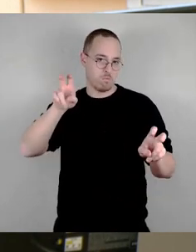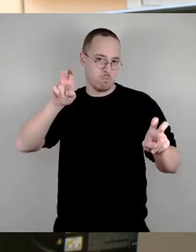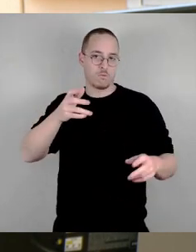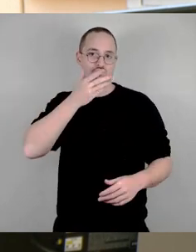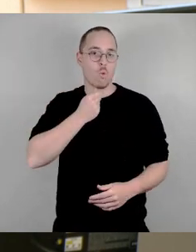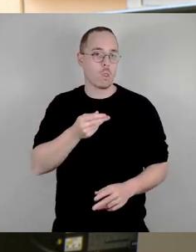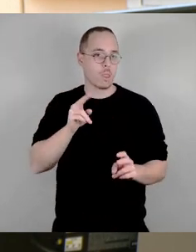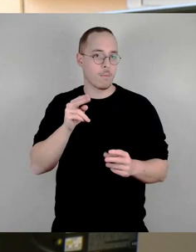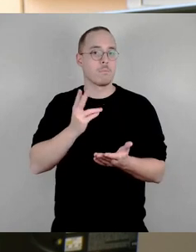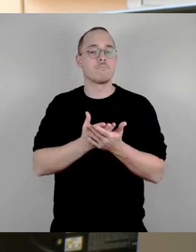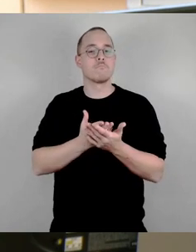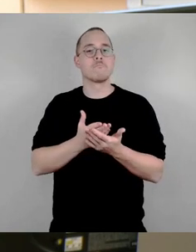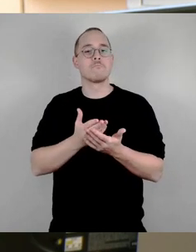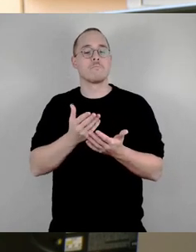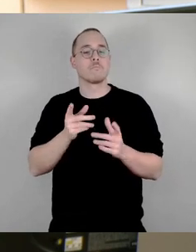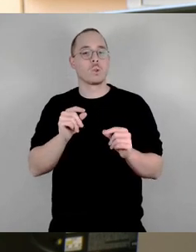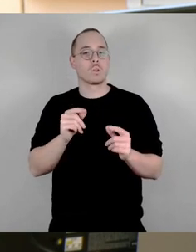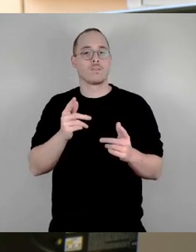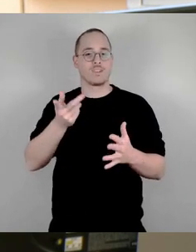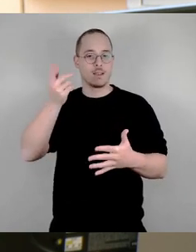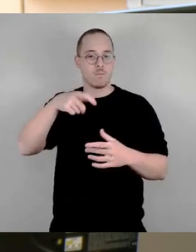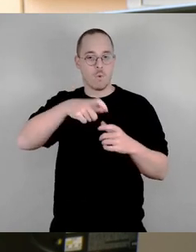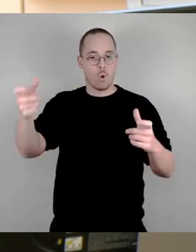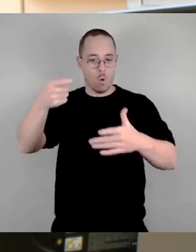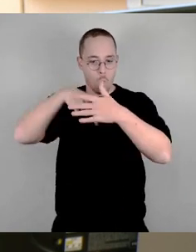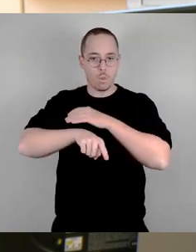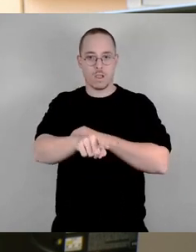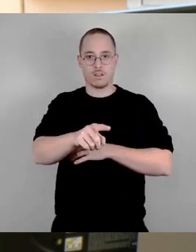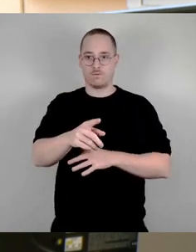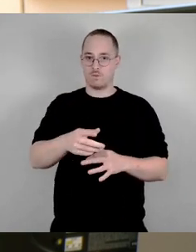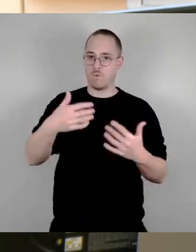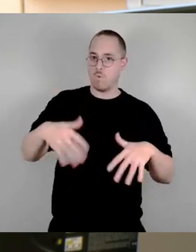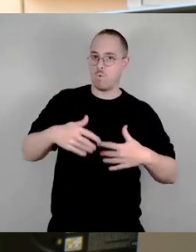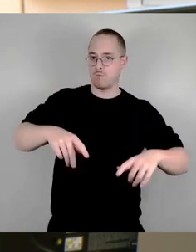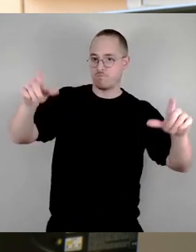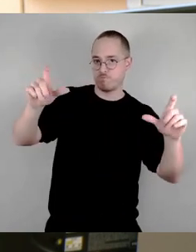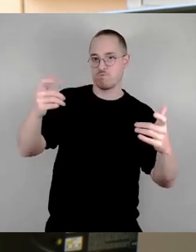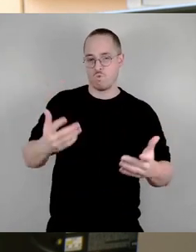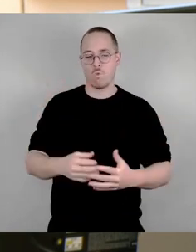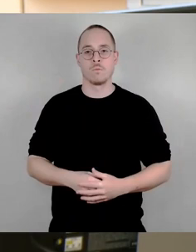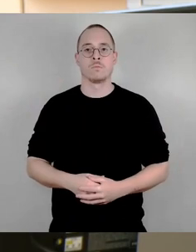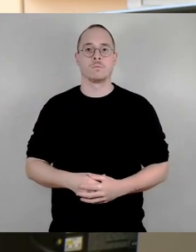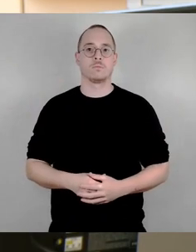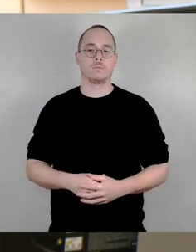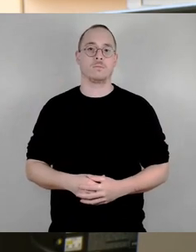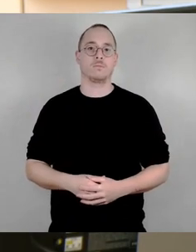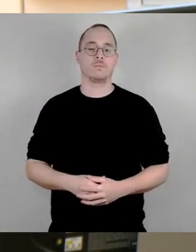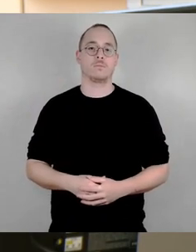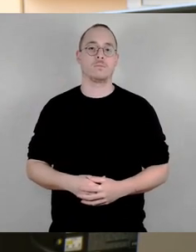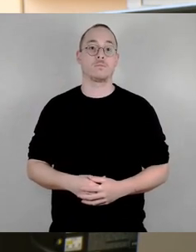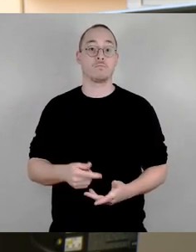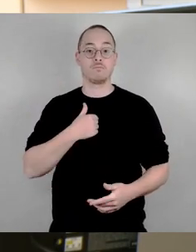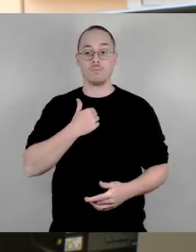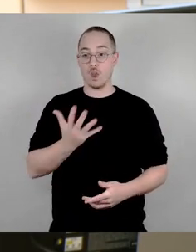und abhängen können und sich bewegen können und einfach eine gute Zeit haben können. Was mir aufgefallen ist in der